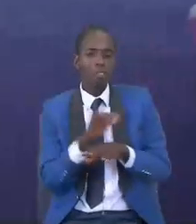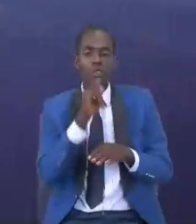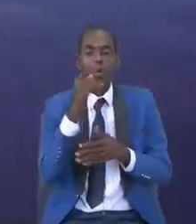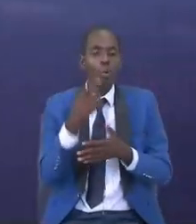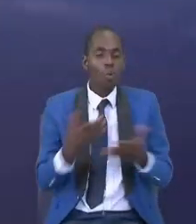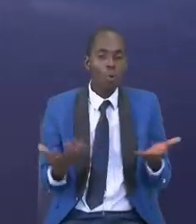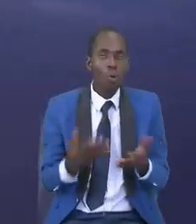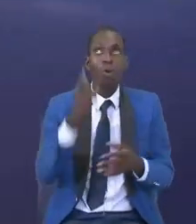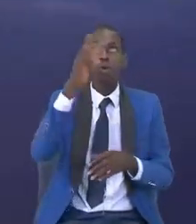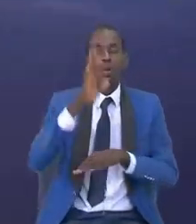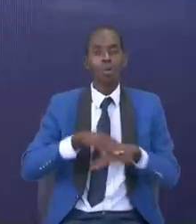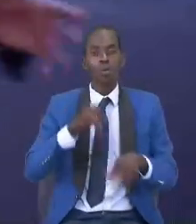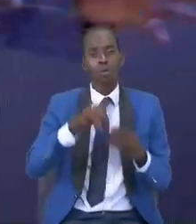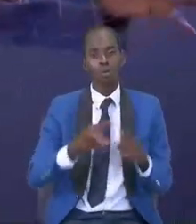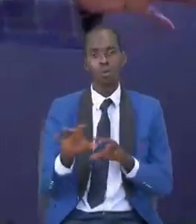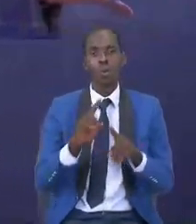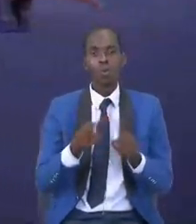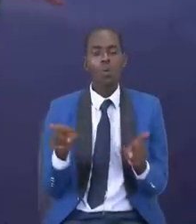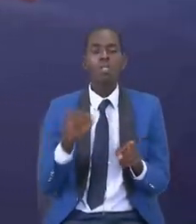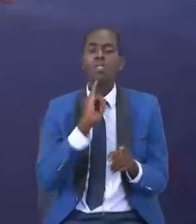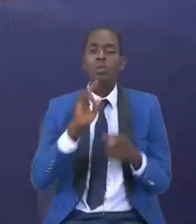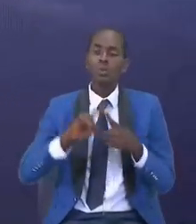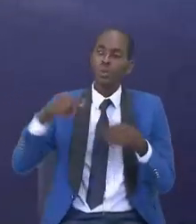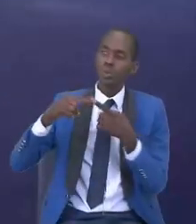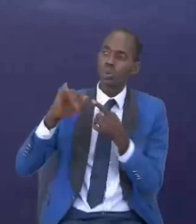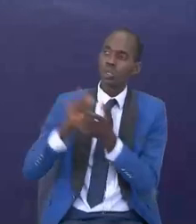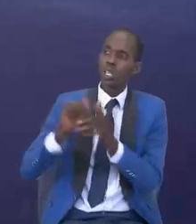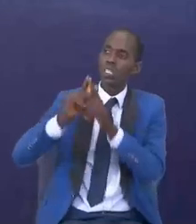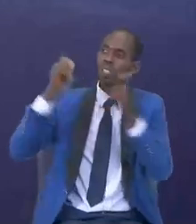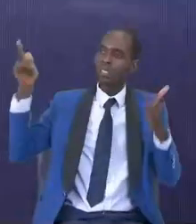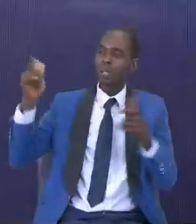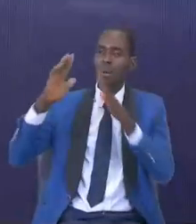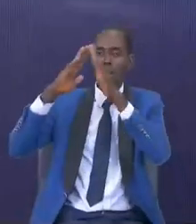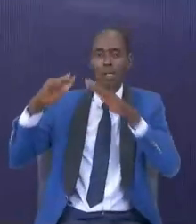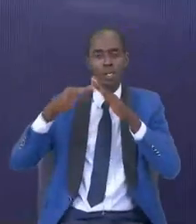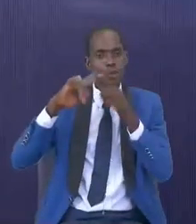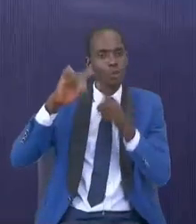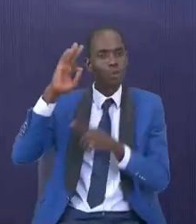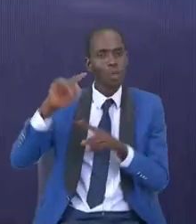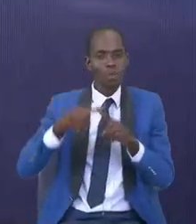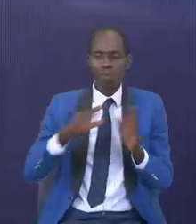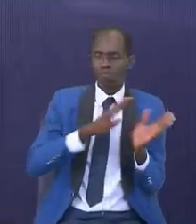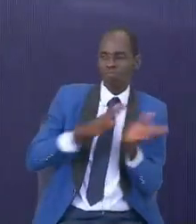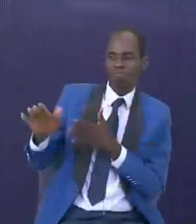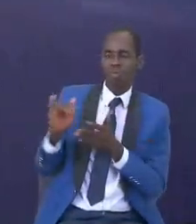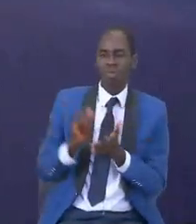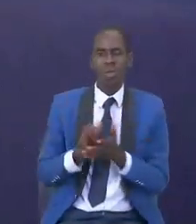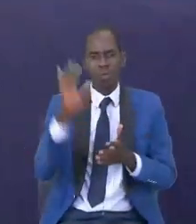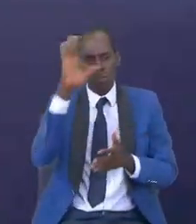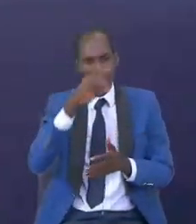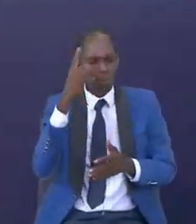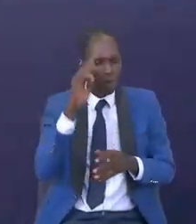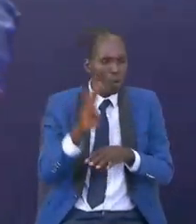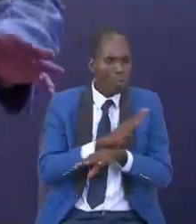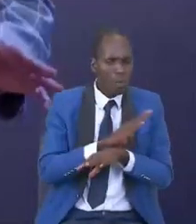à faire. Dieu l'a appelé à aller dans la grande ville. Et il fuit donc la grande ville et dit qu'il cherche